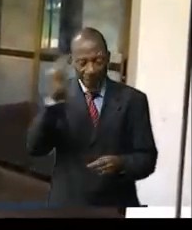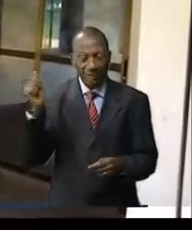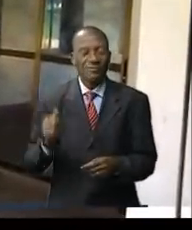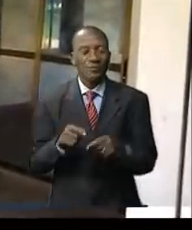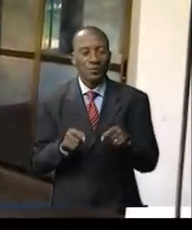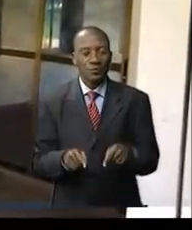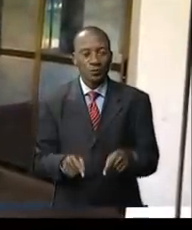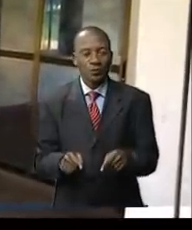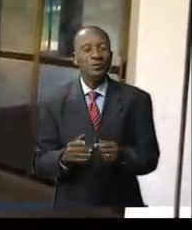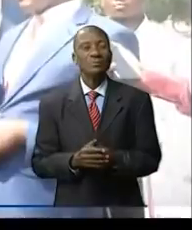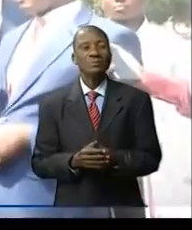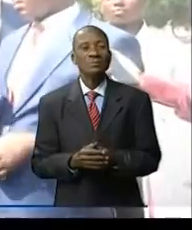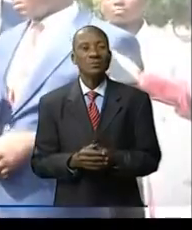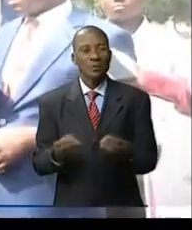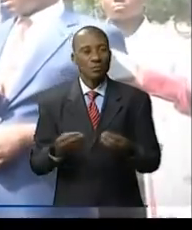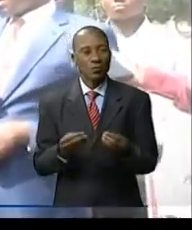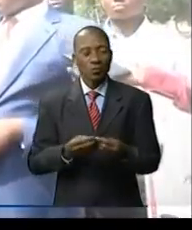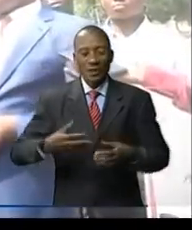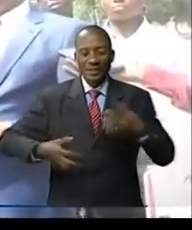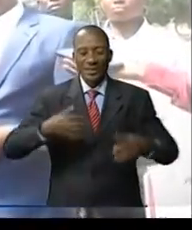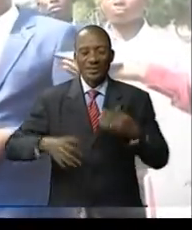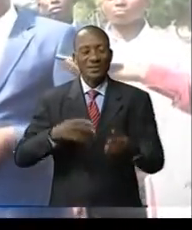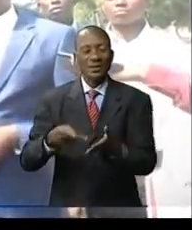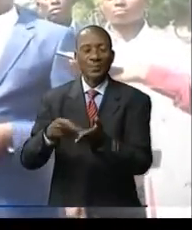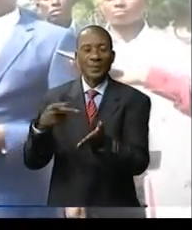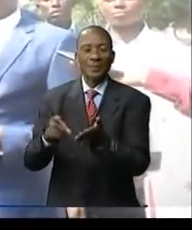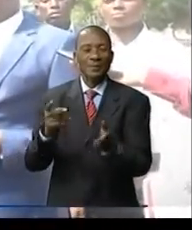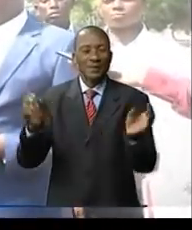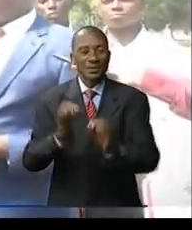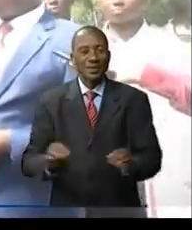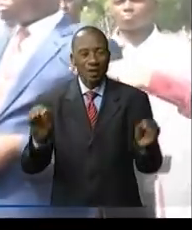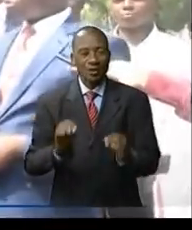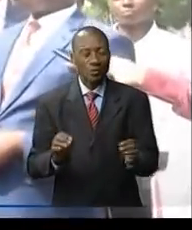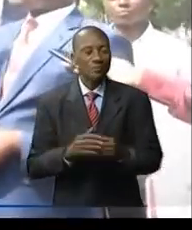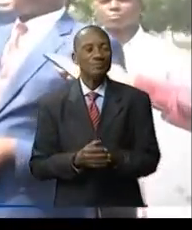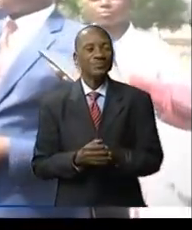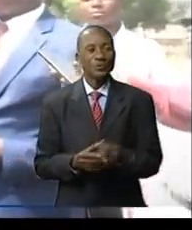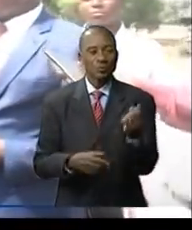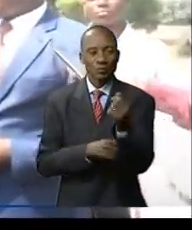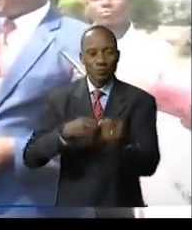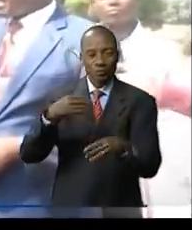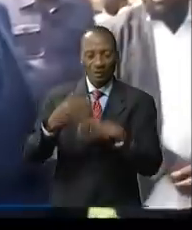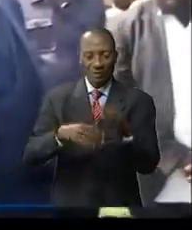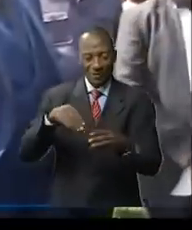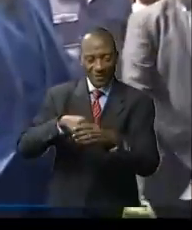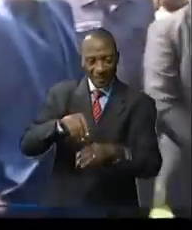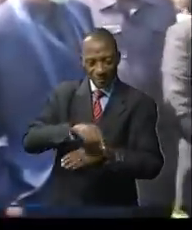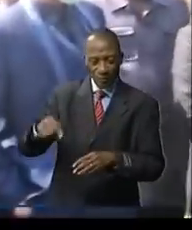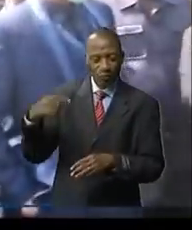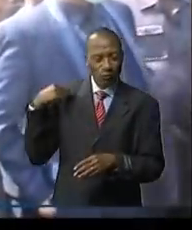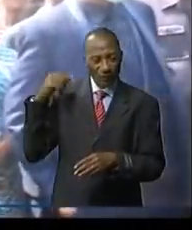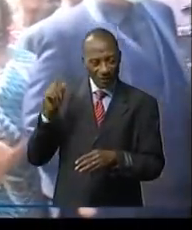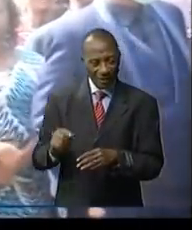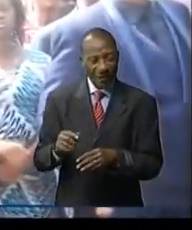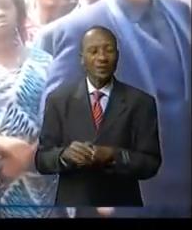colère, ils réclament leurs primes non payées depuis 18 mois. Comme un seul homme, ces agents du gouvernorat de l'Omami implorent l'implication du chef de l'État